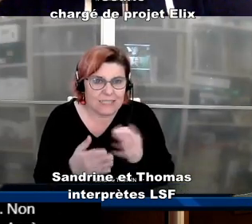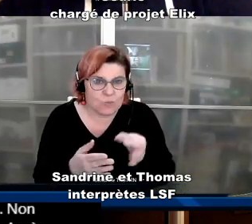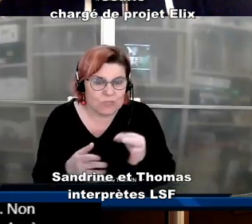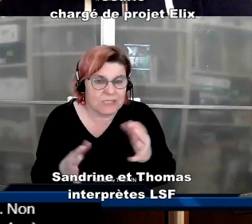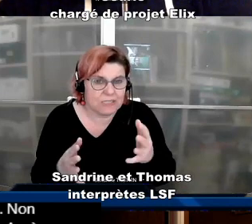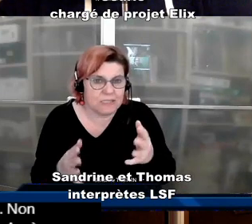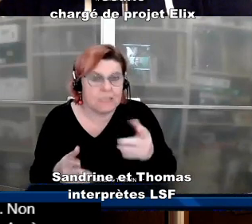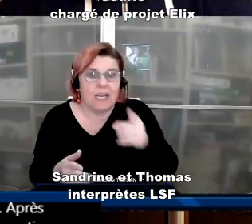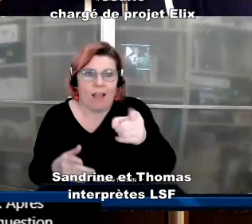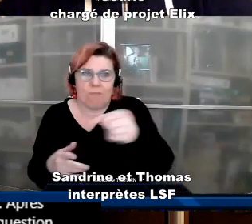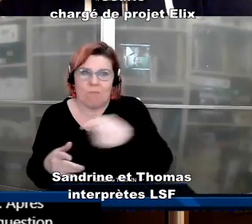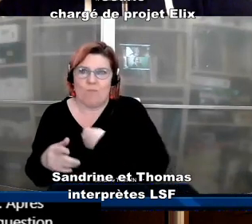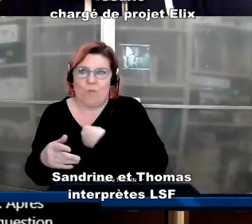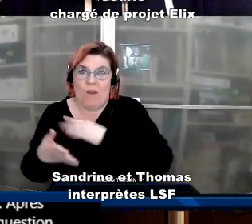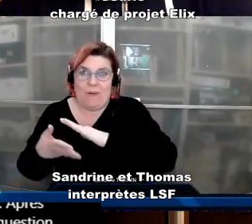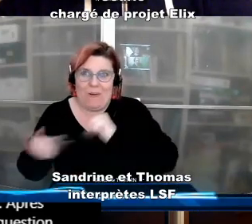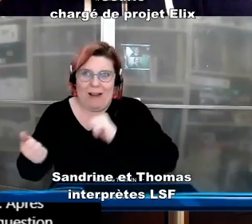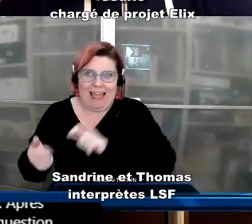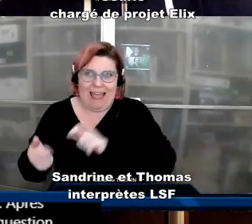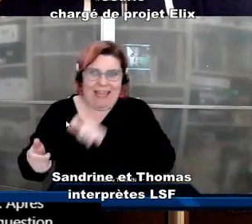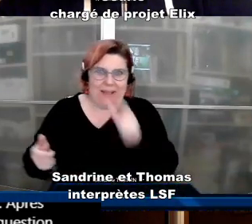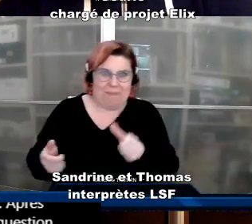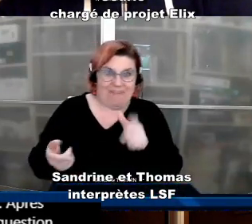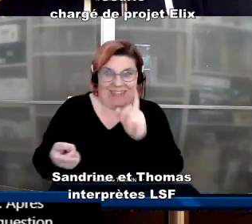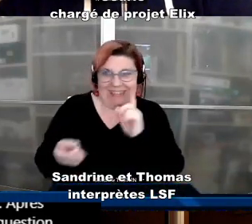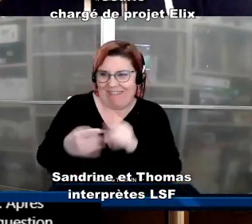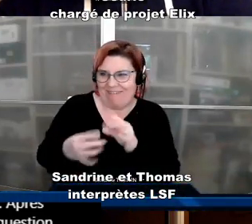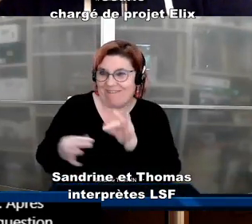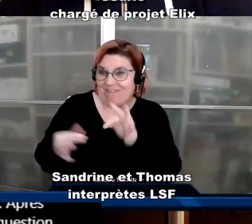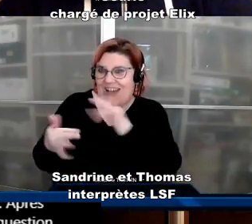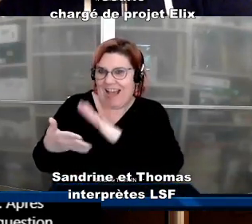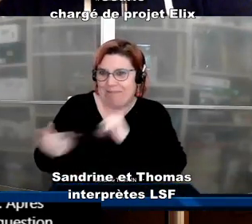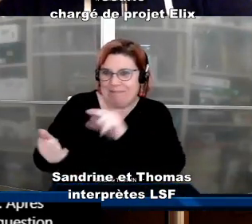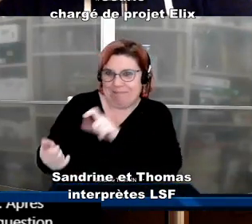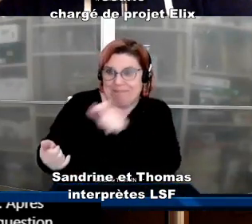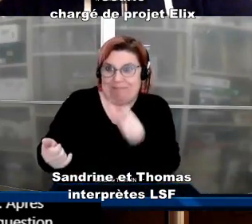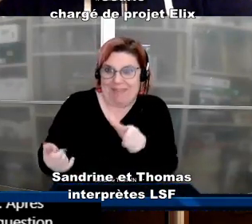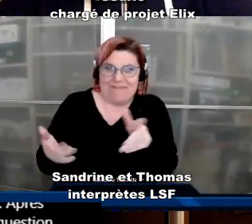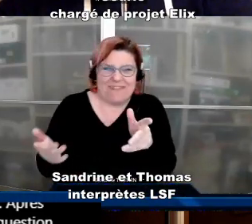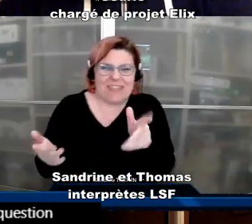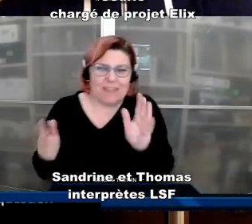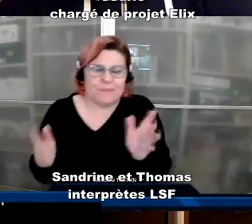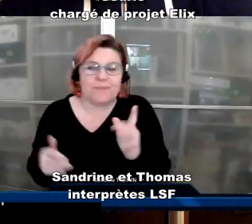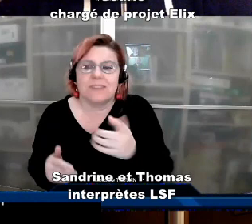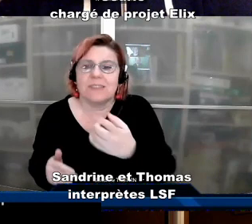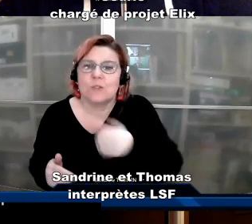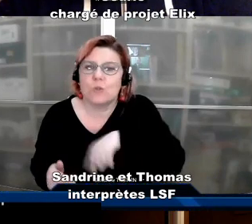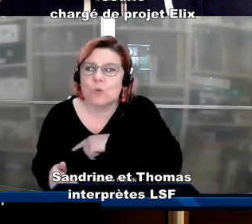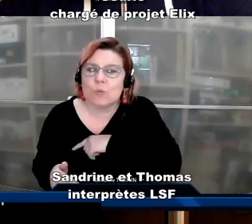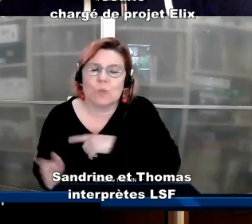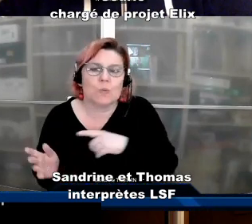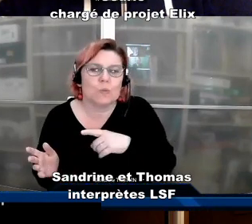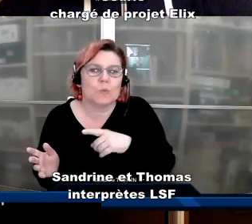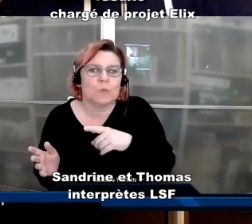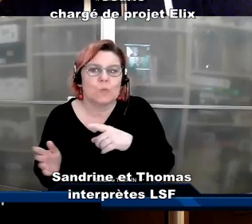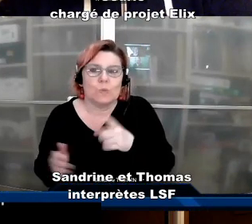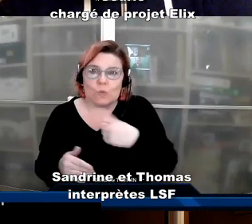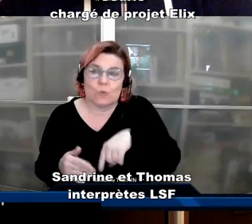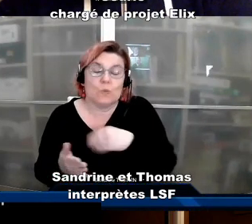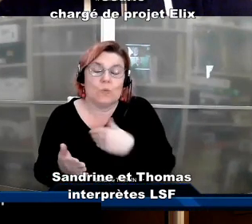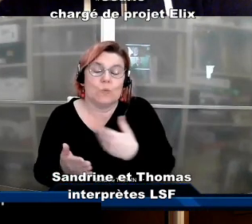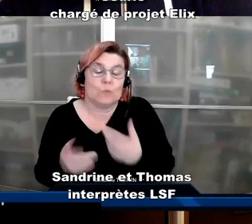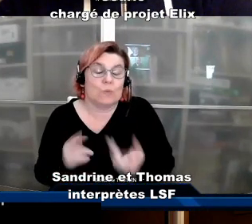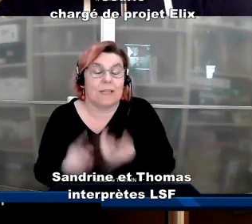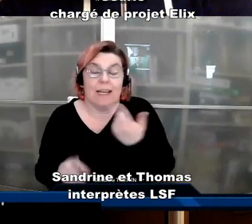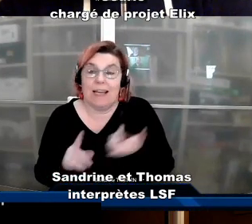une transition très fluide. Non, en fait, nous, c'est des choses qui sont très importantes pour